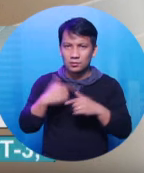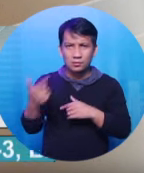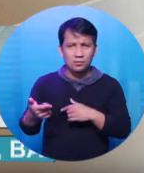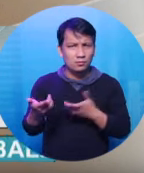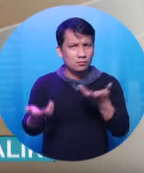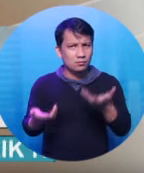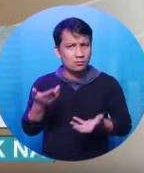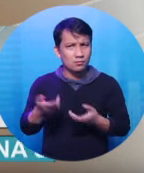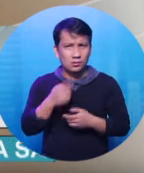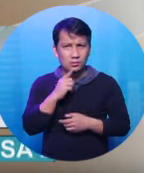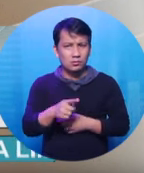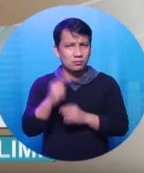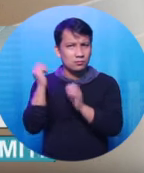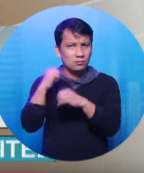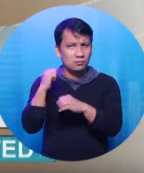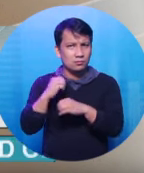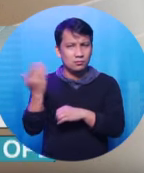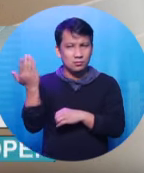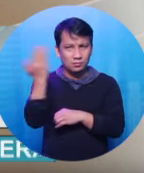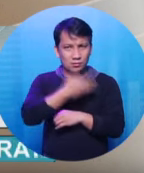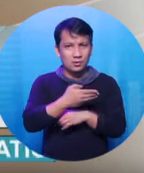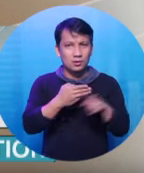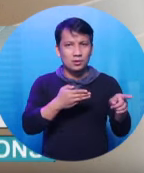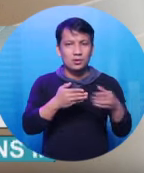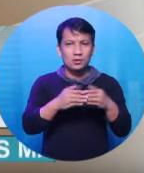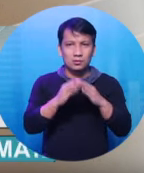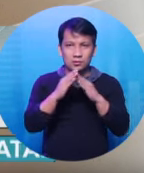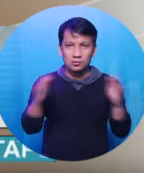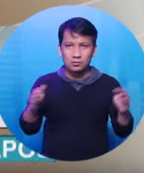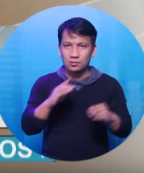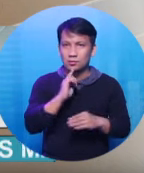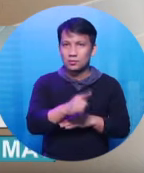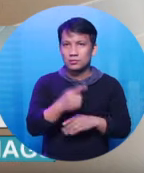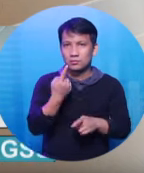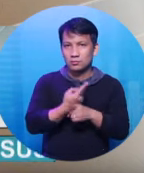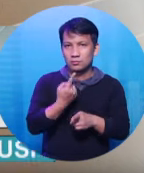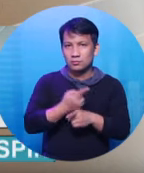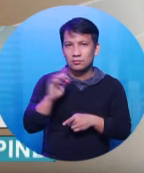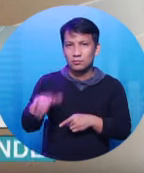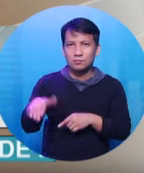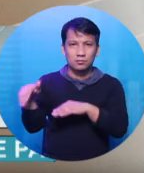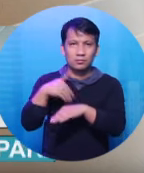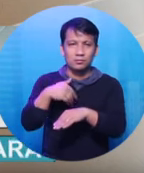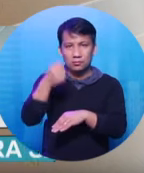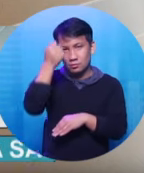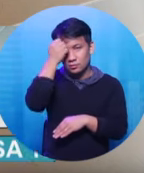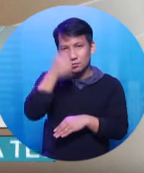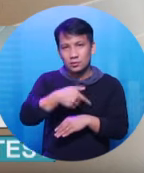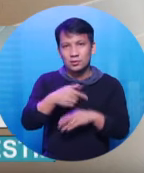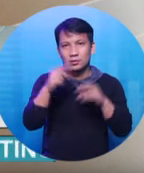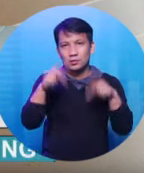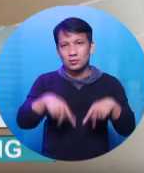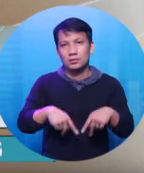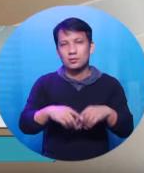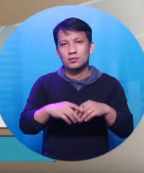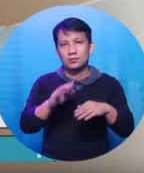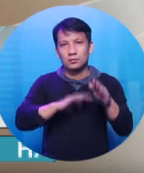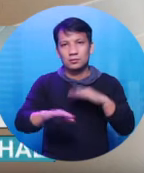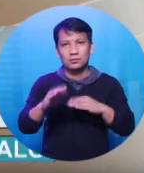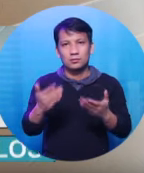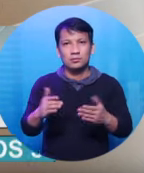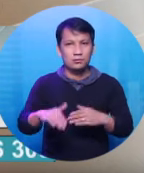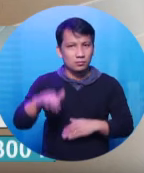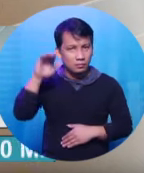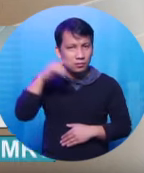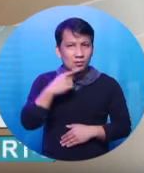was a friend, I didn't expect he would call me that. Kung sa bahay nila, i-correct ang bata, tawagin na ang bobo naman yung pagkapagkabasa mo, normal.